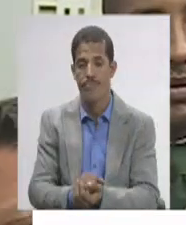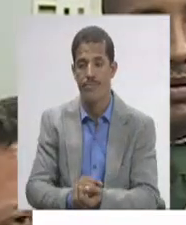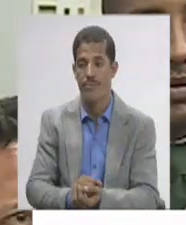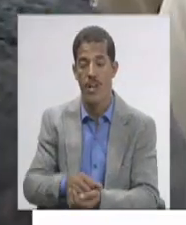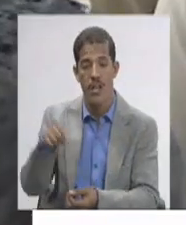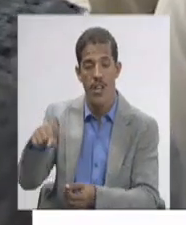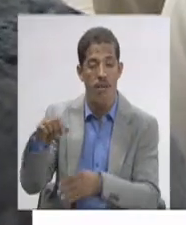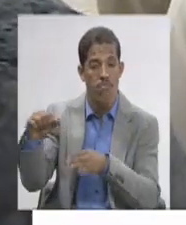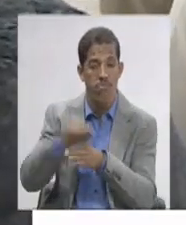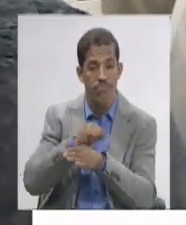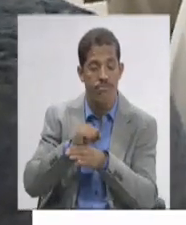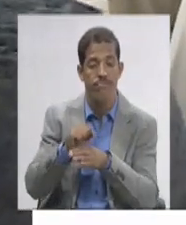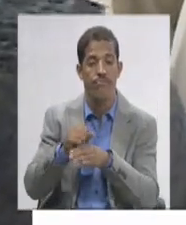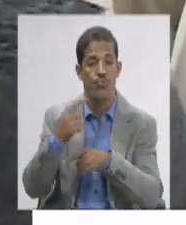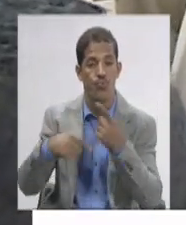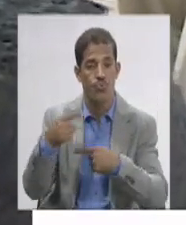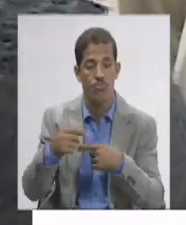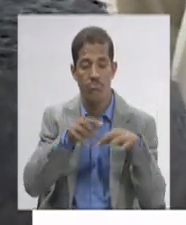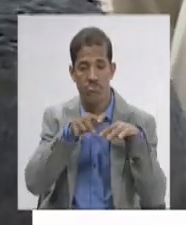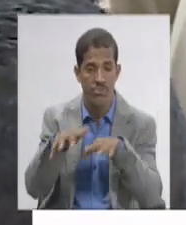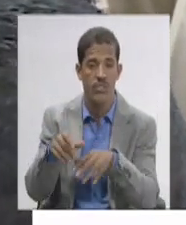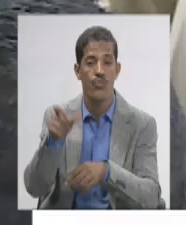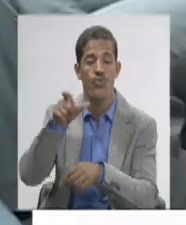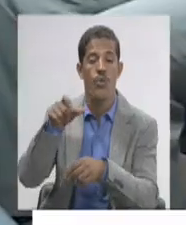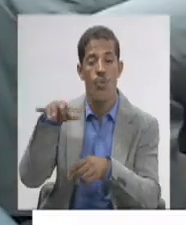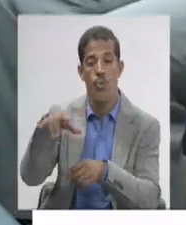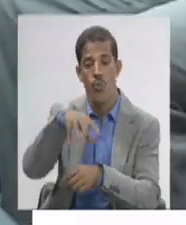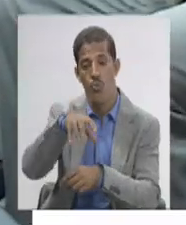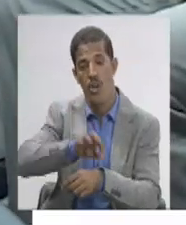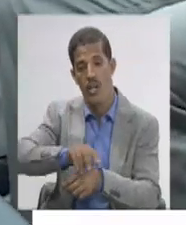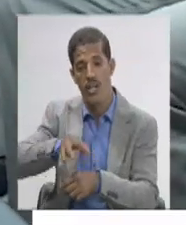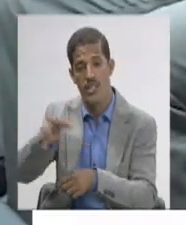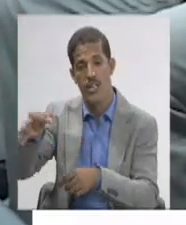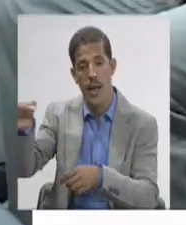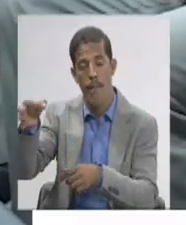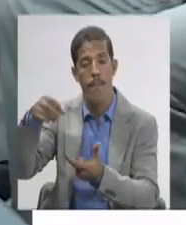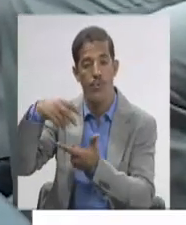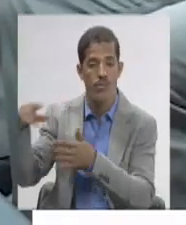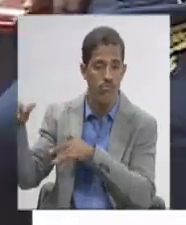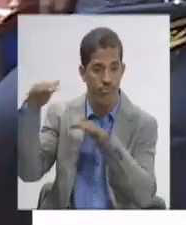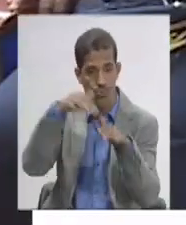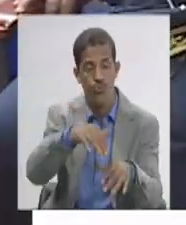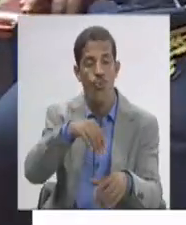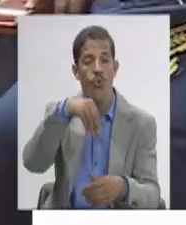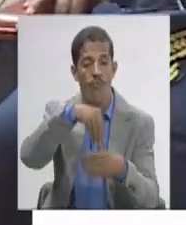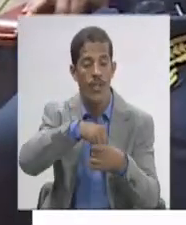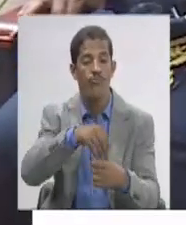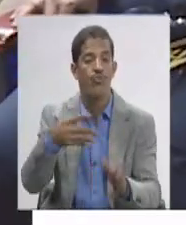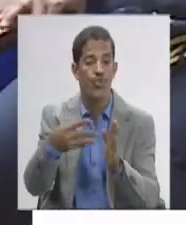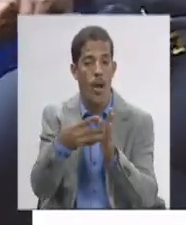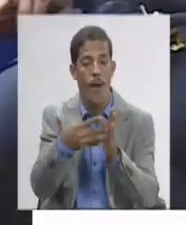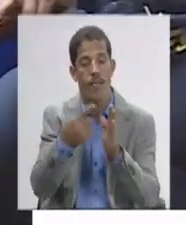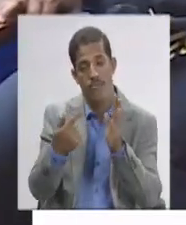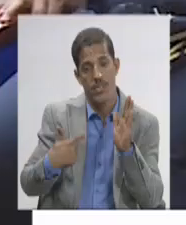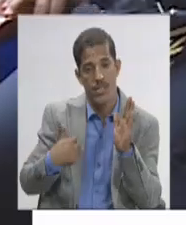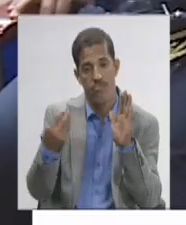الصرح العلمي العسكري في تزايد من الدول الشقيقه والصديقه للحصول على مقاعد دراسيه وهو ما يدل على